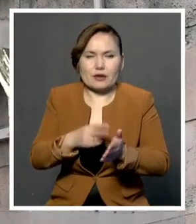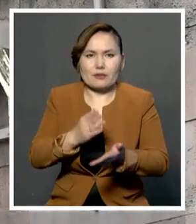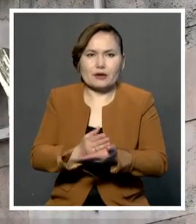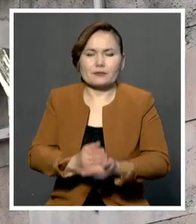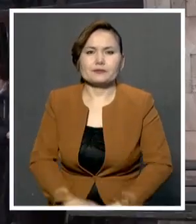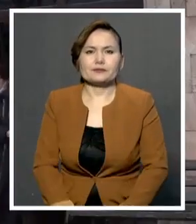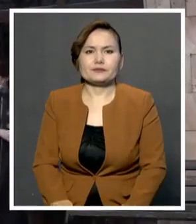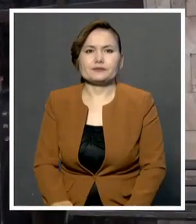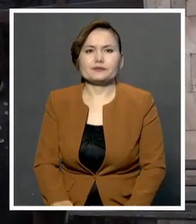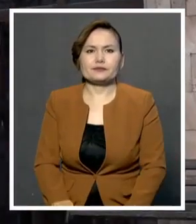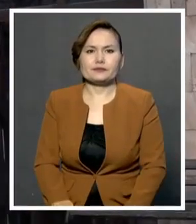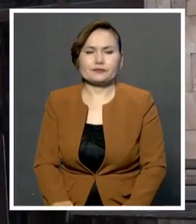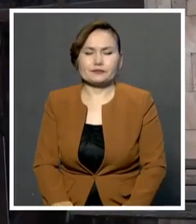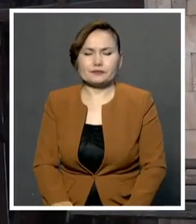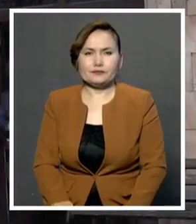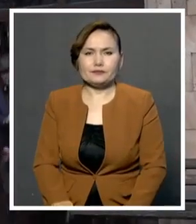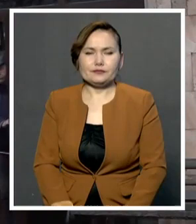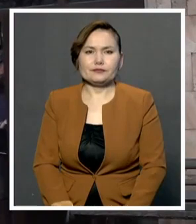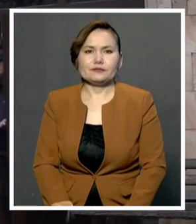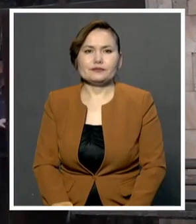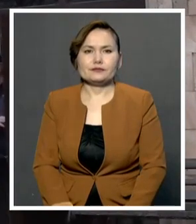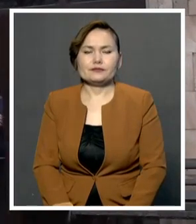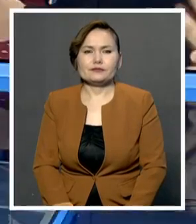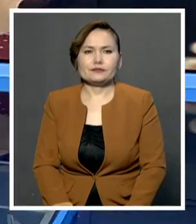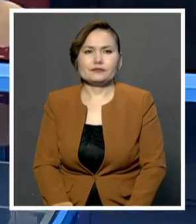Нұрланұлы, Ержан Жаңбырбай, Қазақстан ұлттық телеарнасы, Алматы.